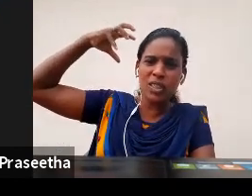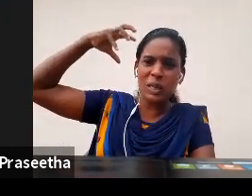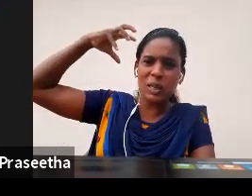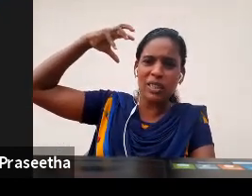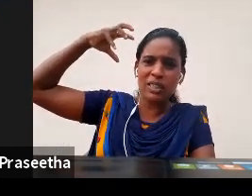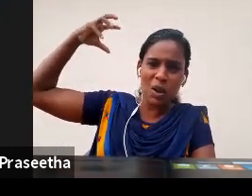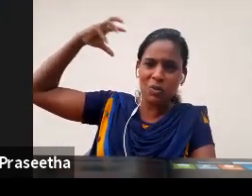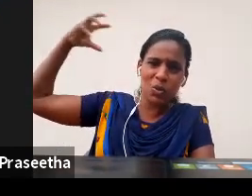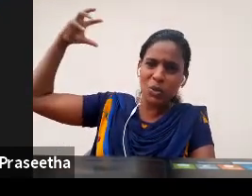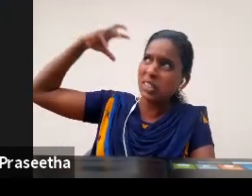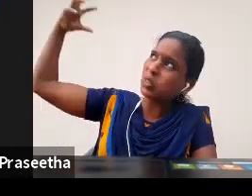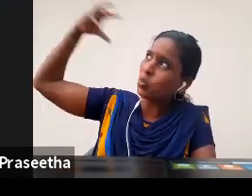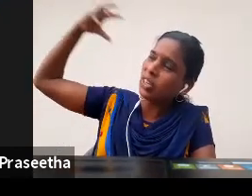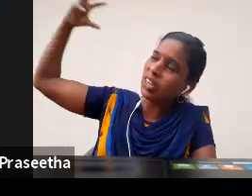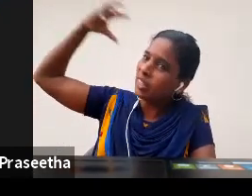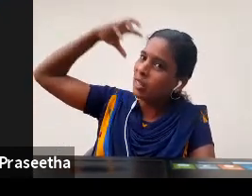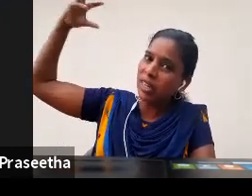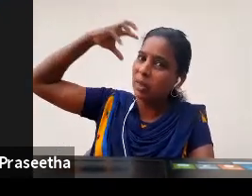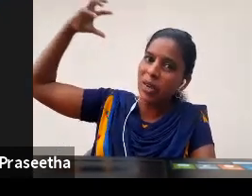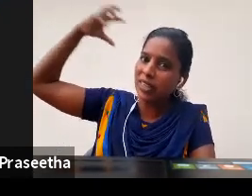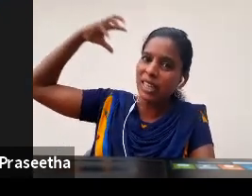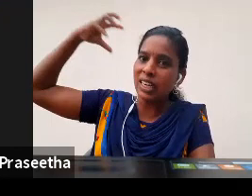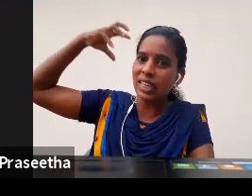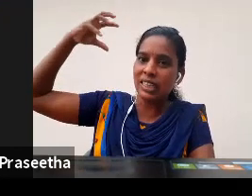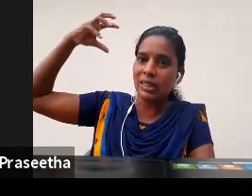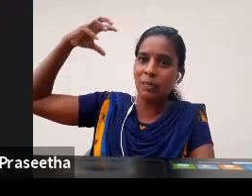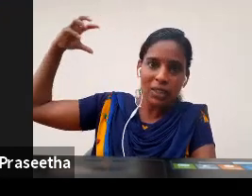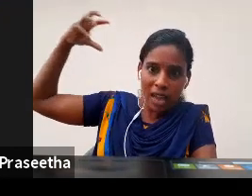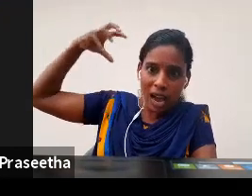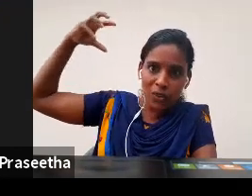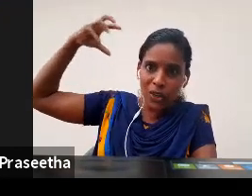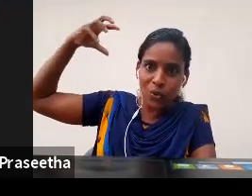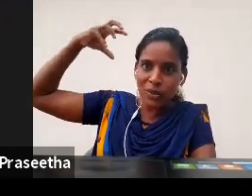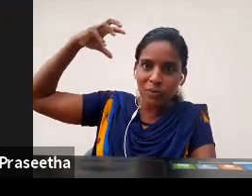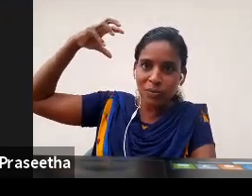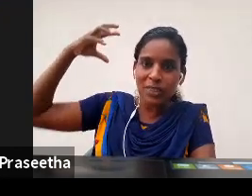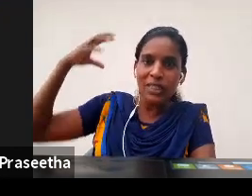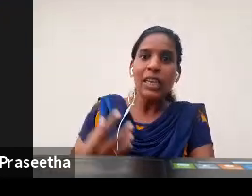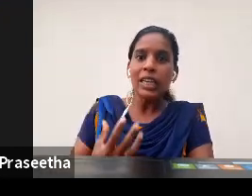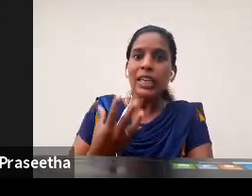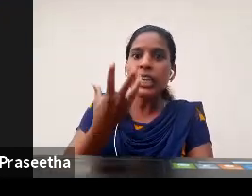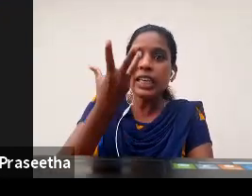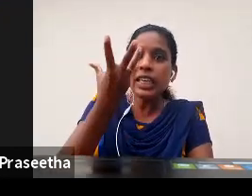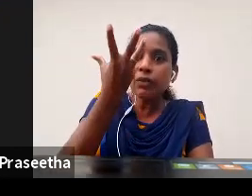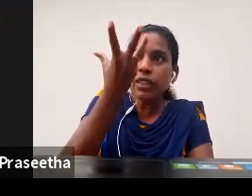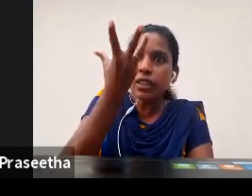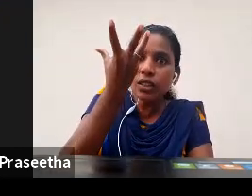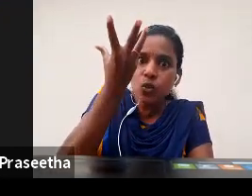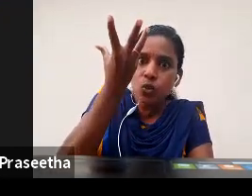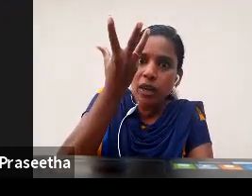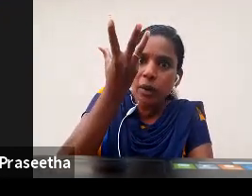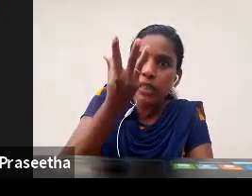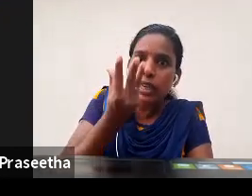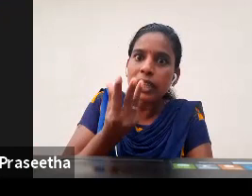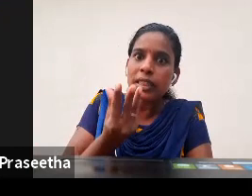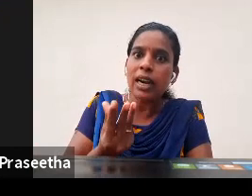ചൂട് കിട്ടുന്ന സമയമാണ്, ആഫ്റ്റർനൂൺ. ഇങ്ങനെ സൂര്യൻ നമ്മുടെ ഈ ഭാഗത്ത് ഇങ്ങനെ അടിക്കുന്നത് ആഫ്റ്റർനൂൺ. ഇനി ഈവനിങ് എന്ന്